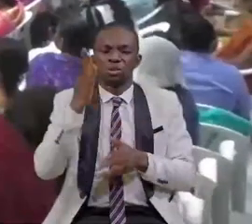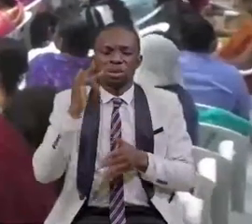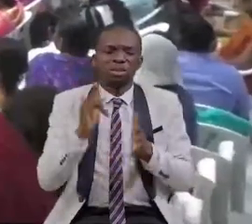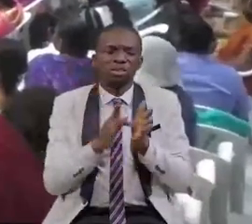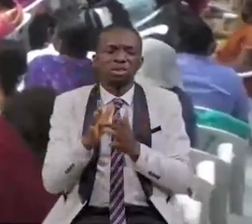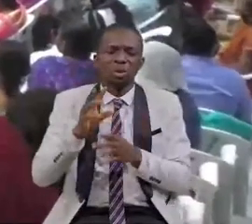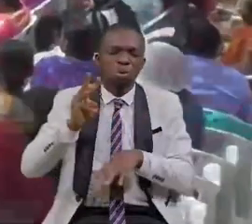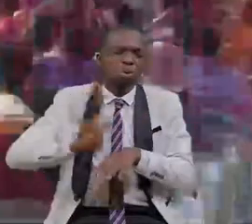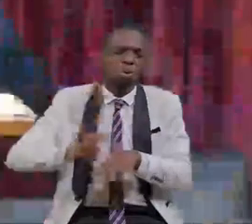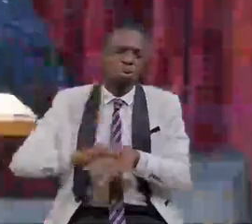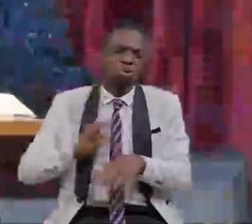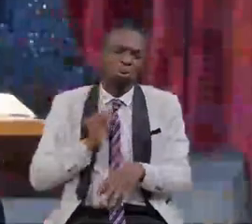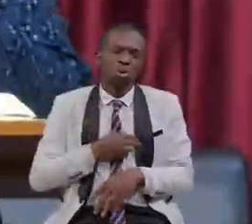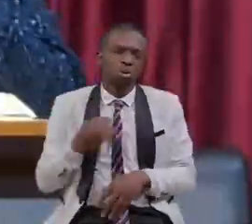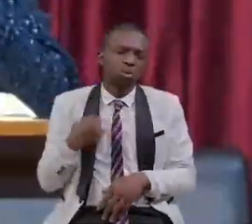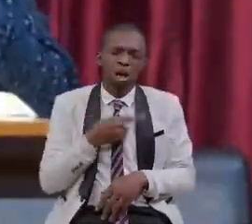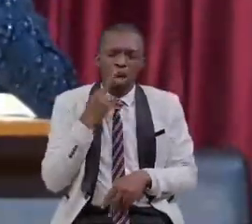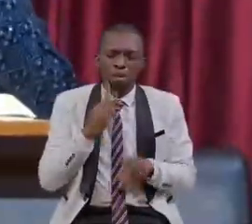nous connaissons un peu du présent,